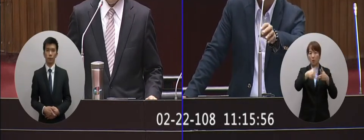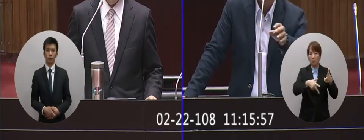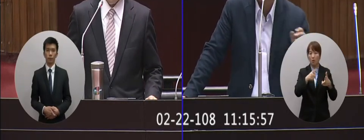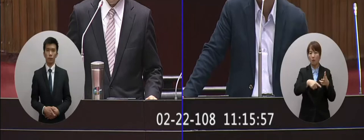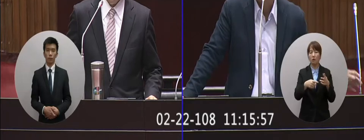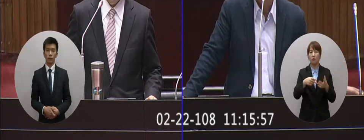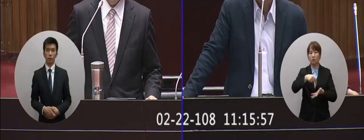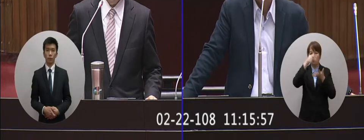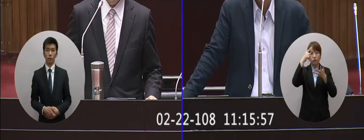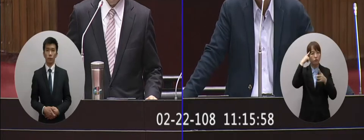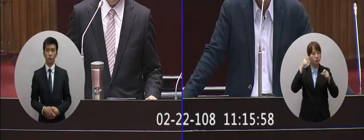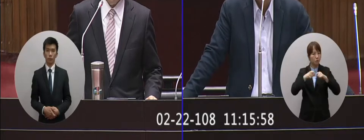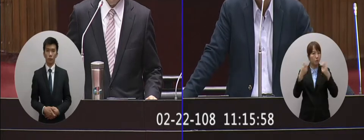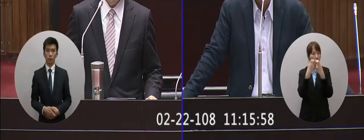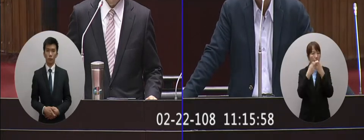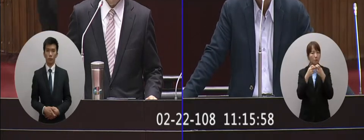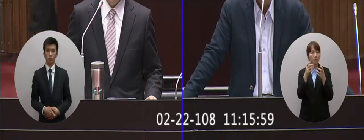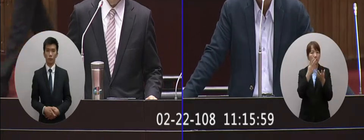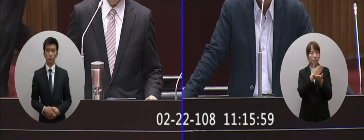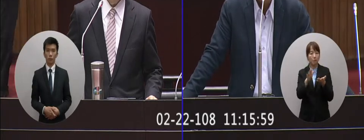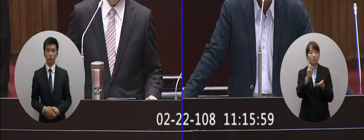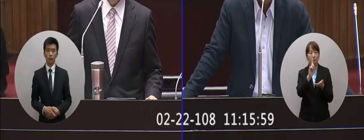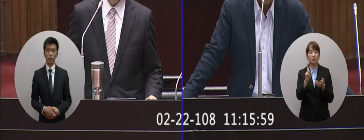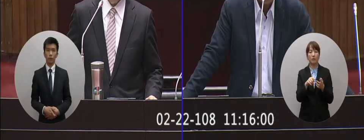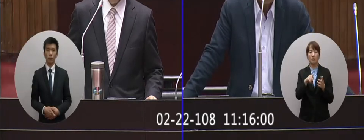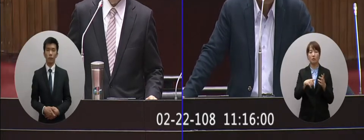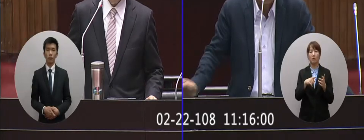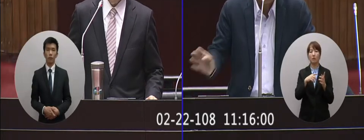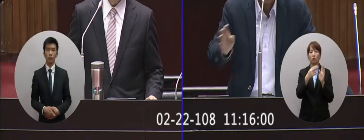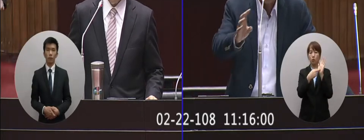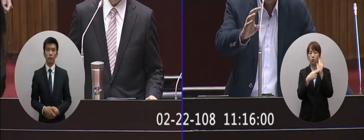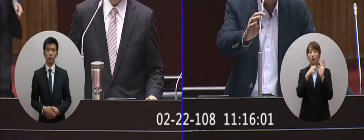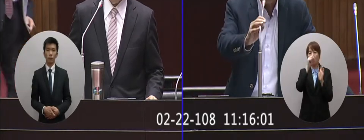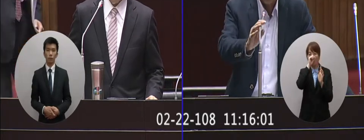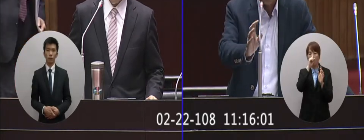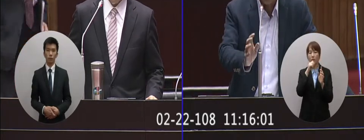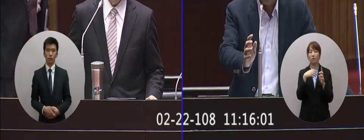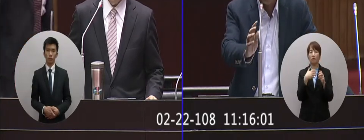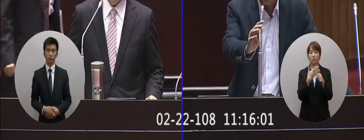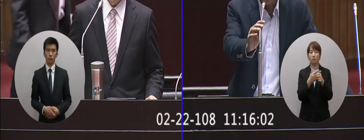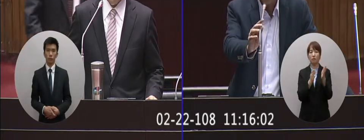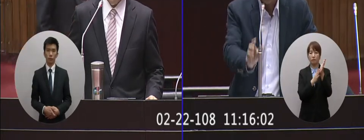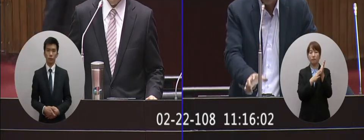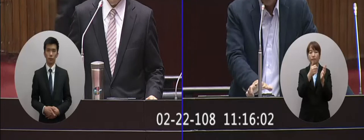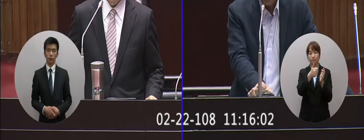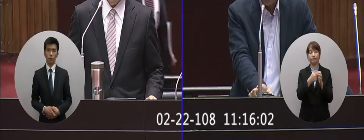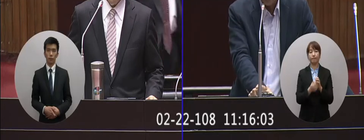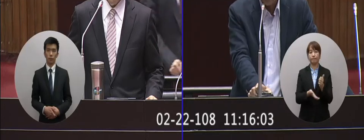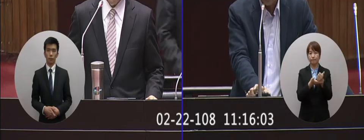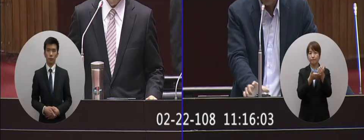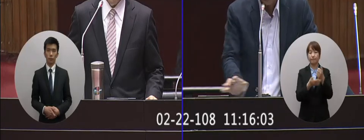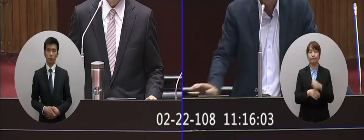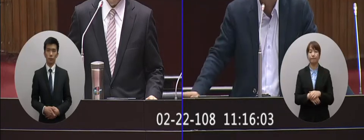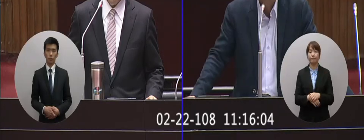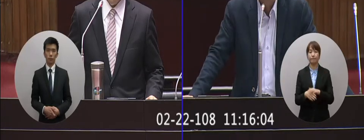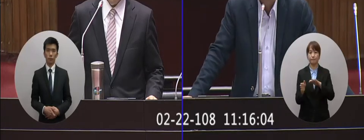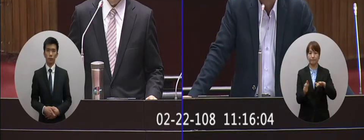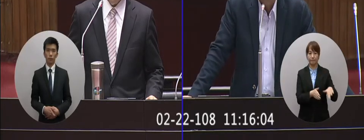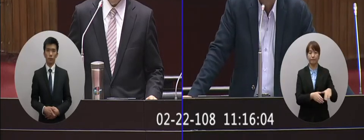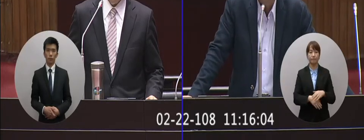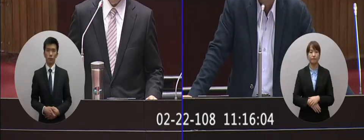出一个解决的方案。啊，那这个部分大致上反应还算不错，也在这边给院长一点鼓励哈。啊，那另外就是